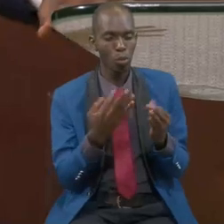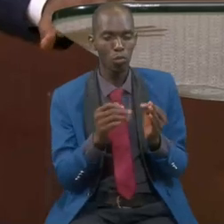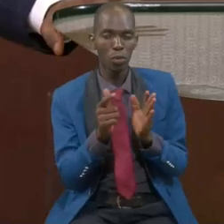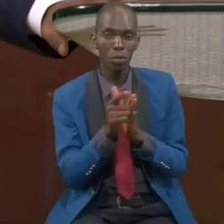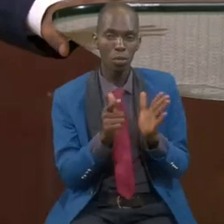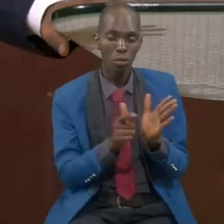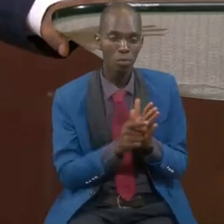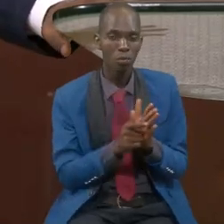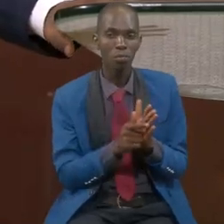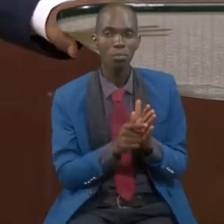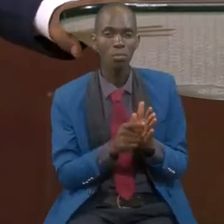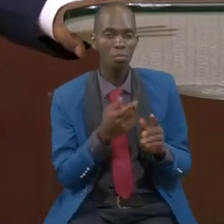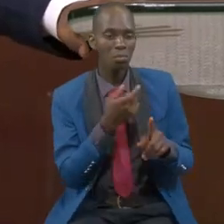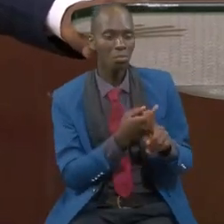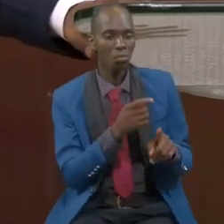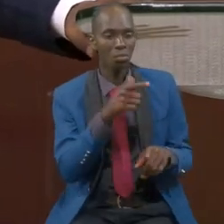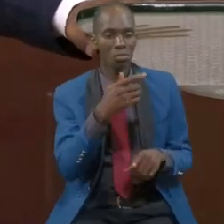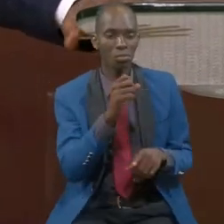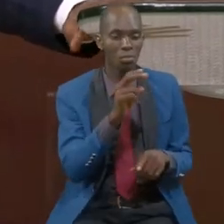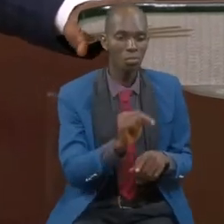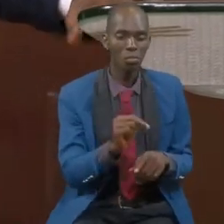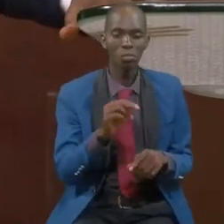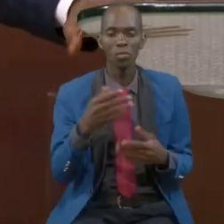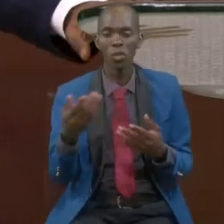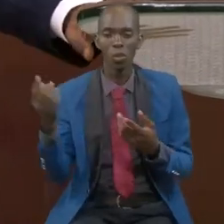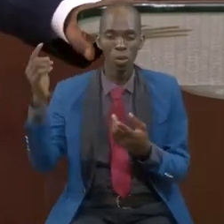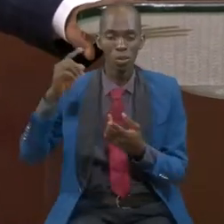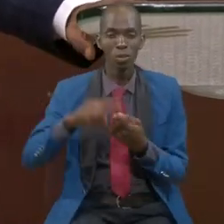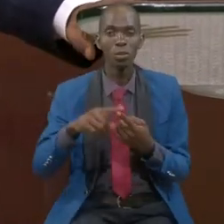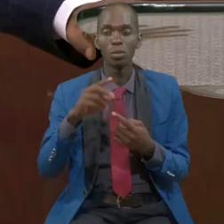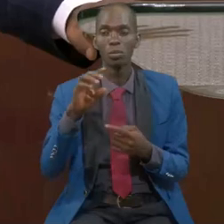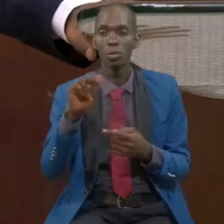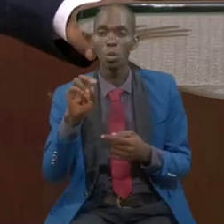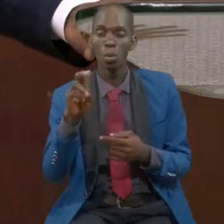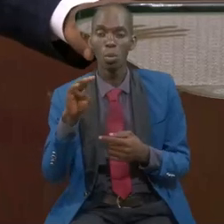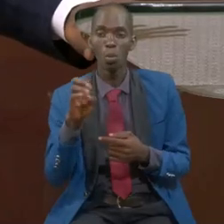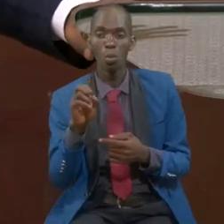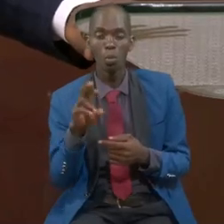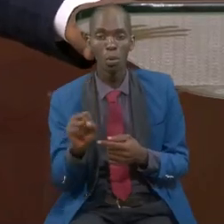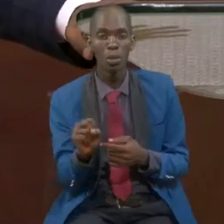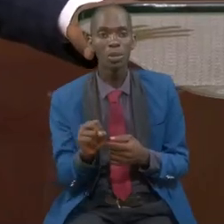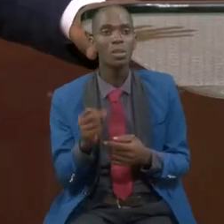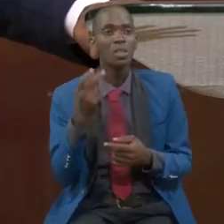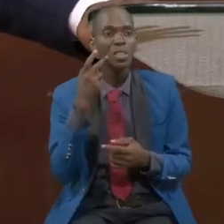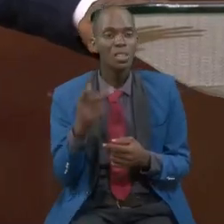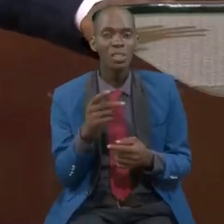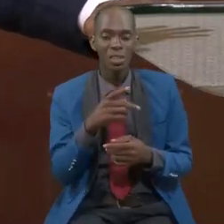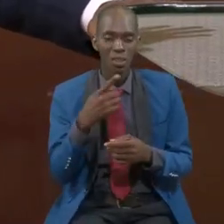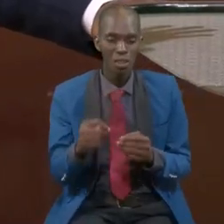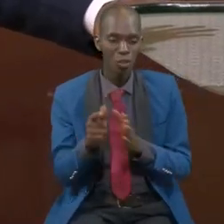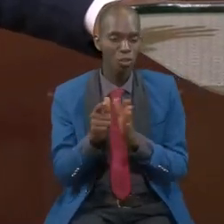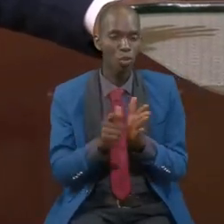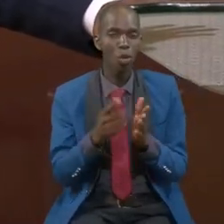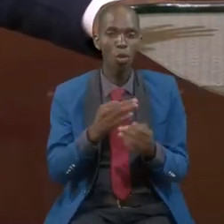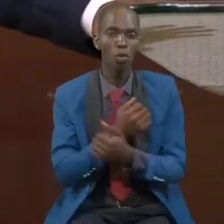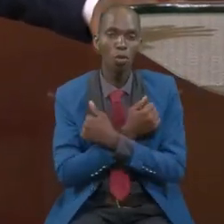la loi, Genèse, Exode, Lévitique, Nombre, Deutéronome, dépendent de